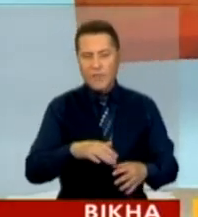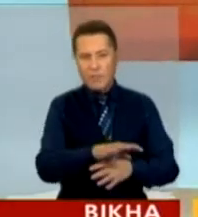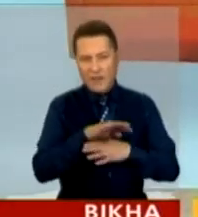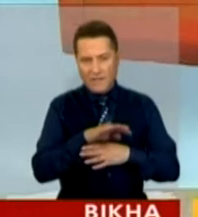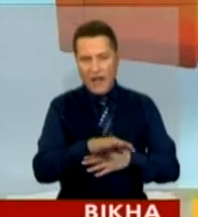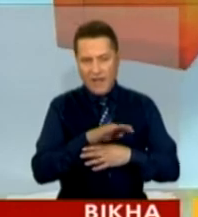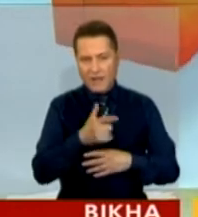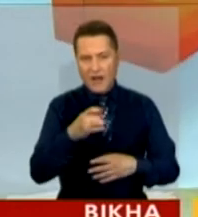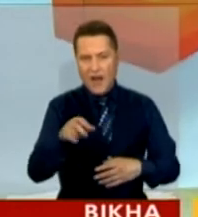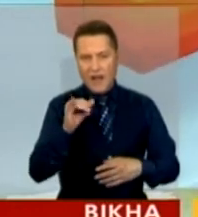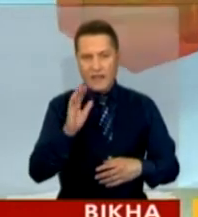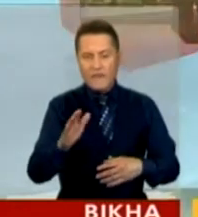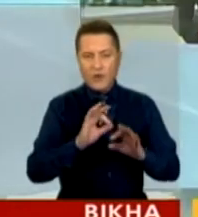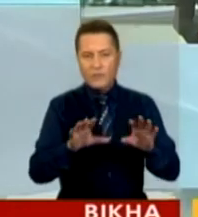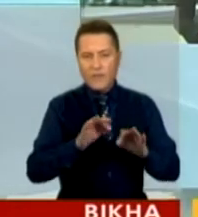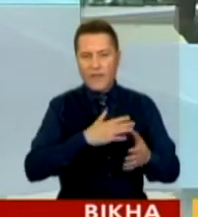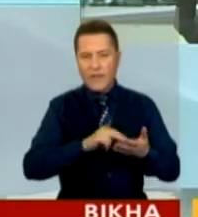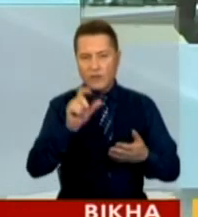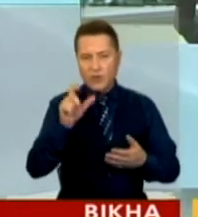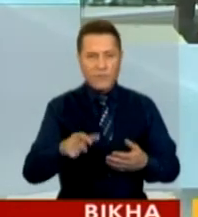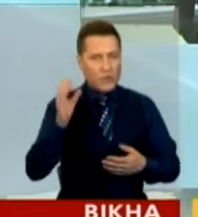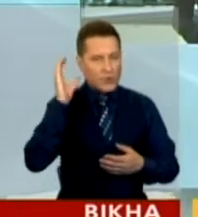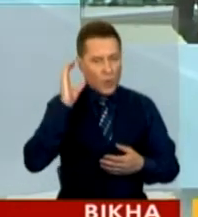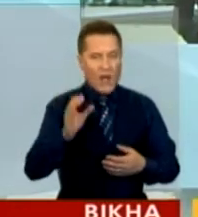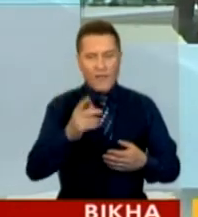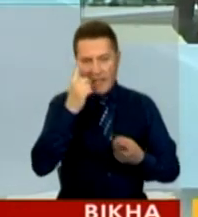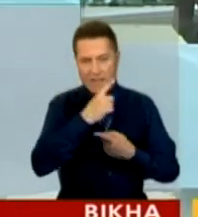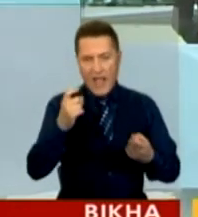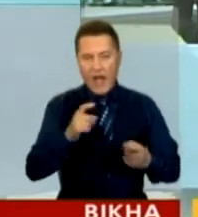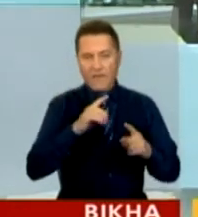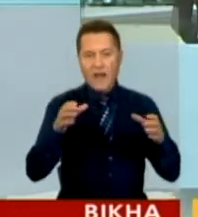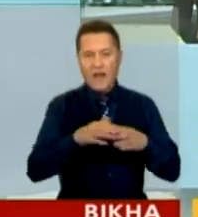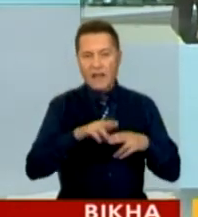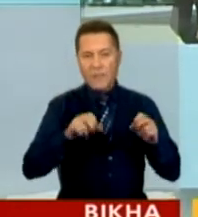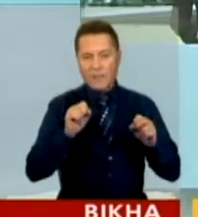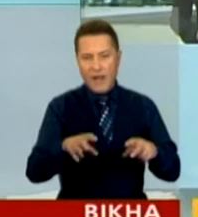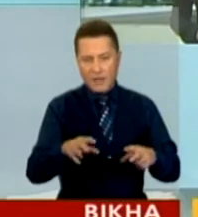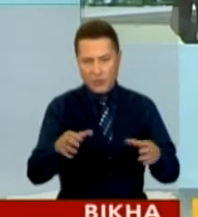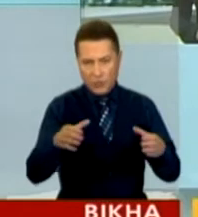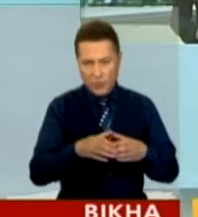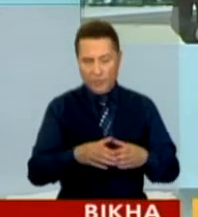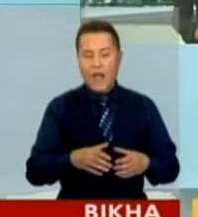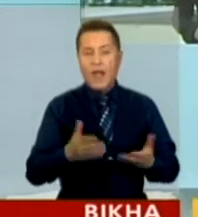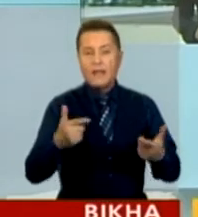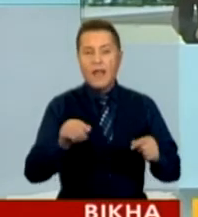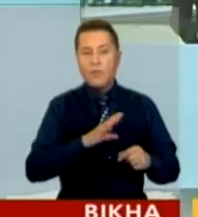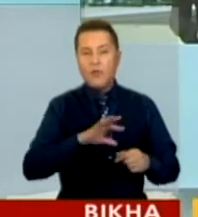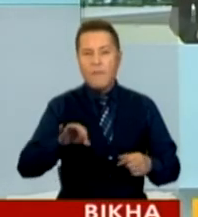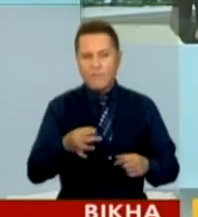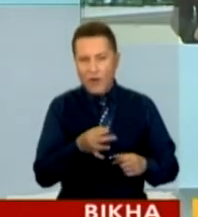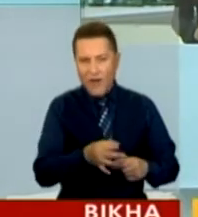градів. Більше нам розповість Євгенія Токар, вона слухала заяви Радбезу. Женя, то яка ситуація на кордонах і де саме була провокація?